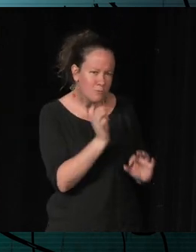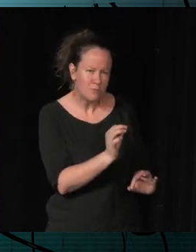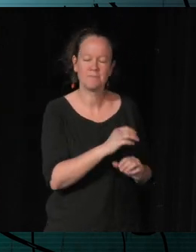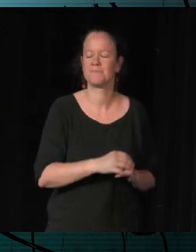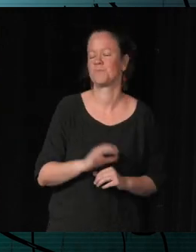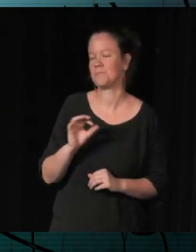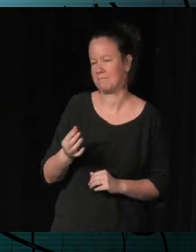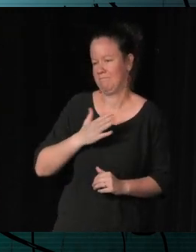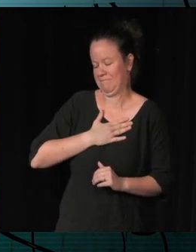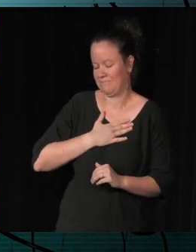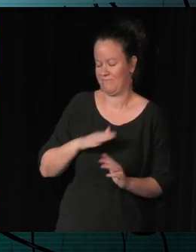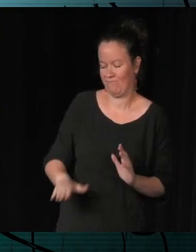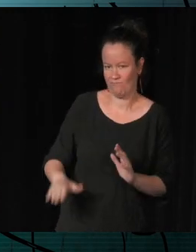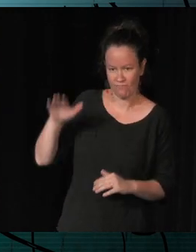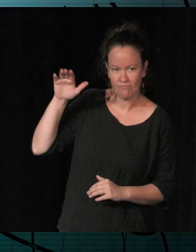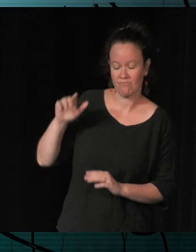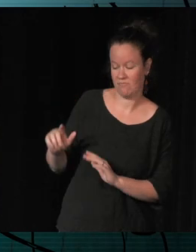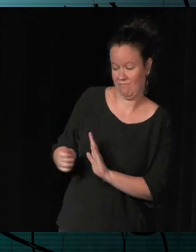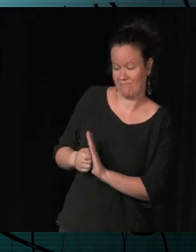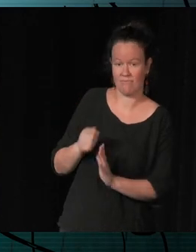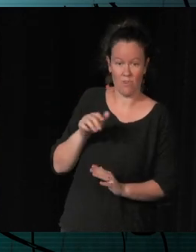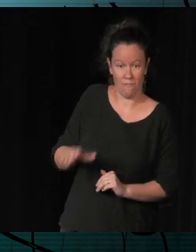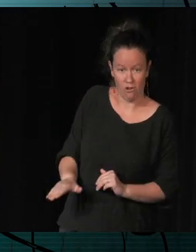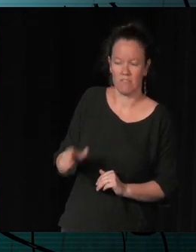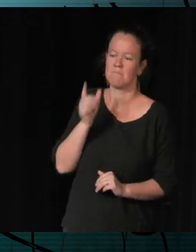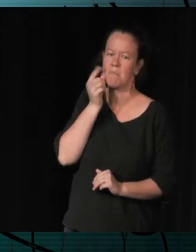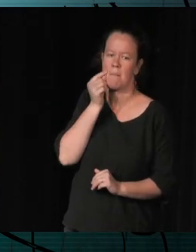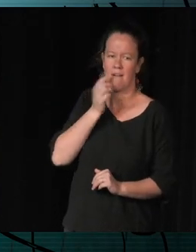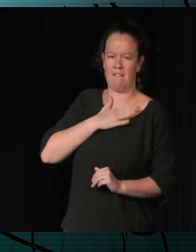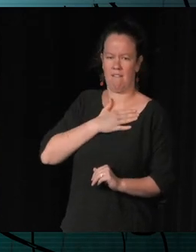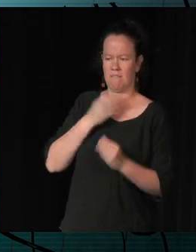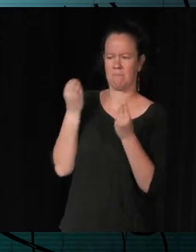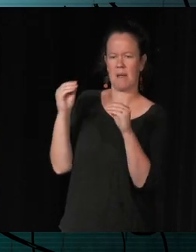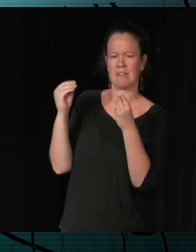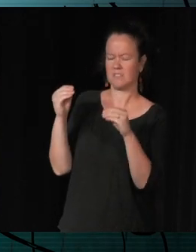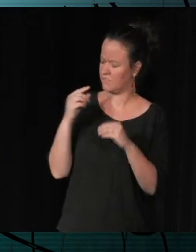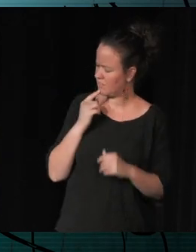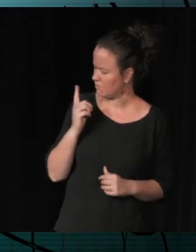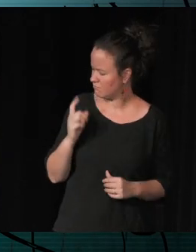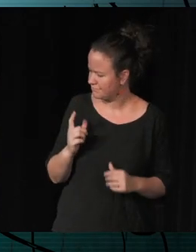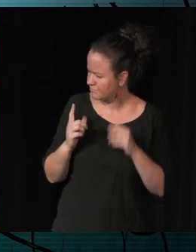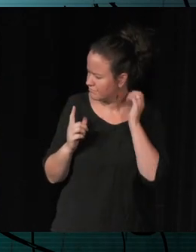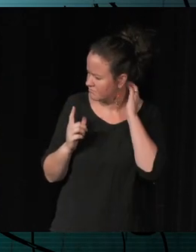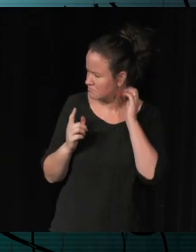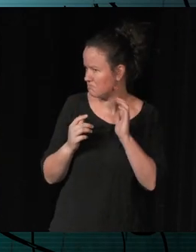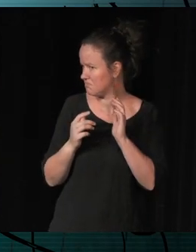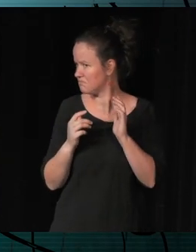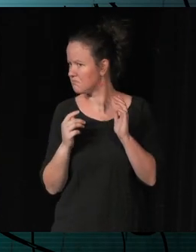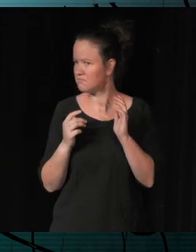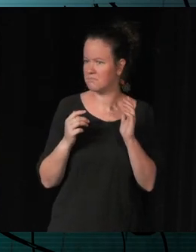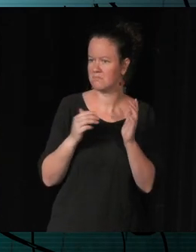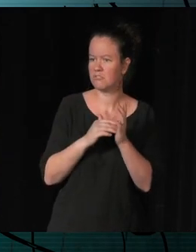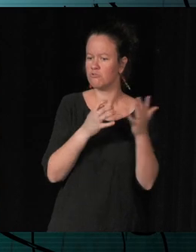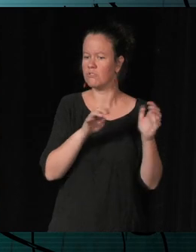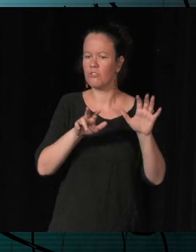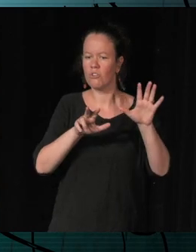l'étape importante parce que mon père avait un magasin qu'en en 1900 comment ça a commencé en 84